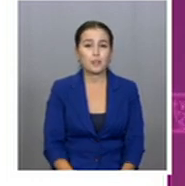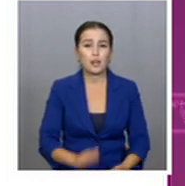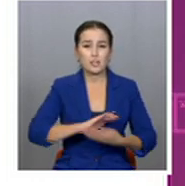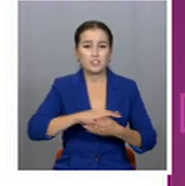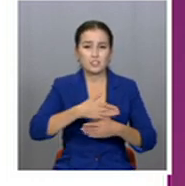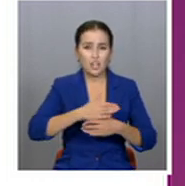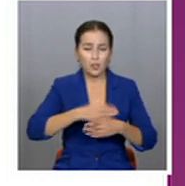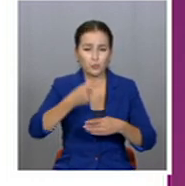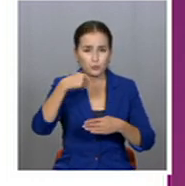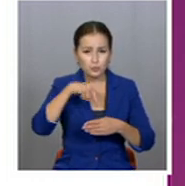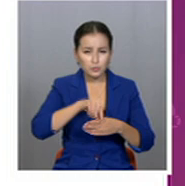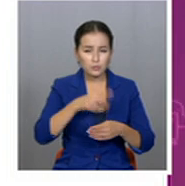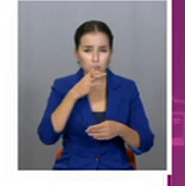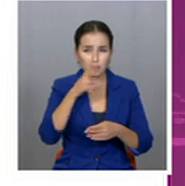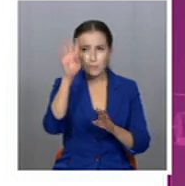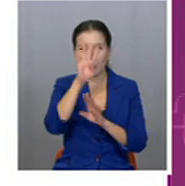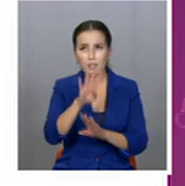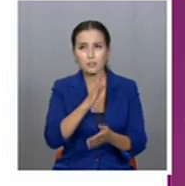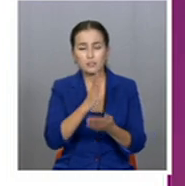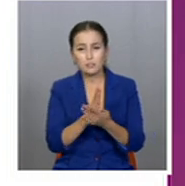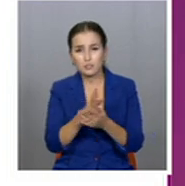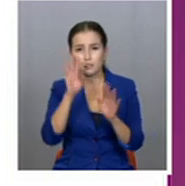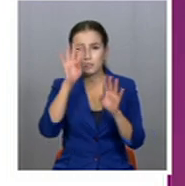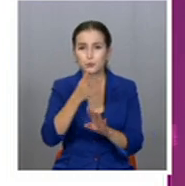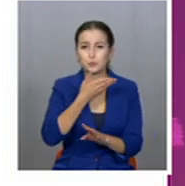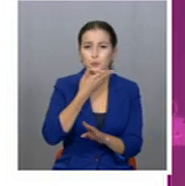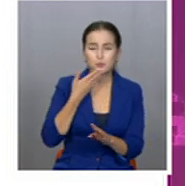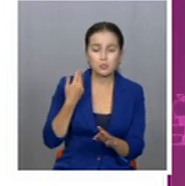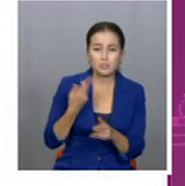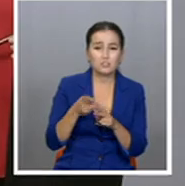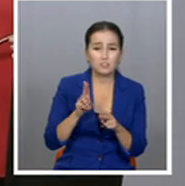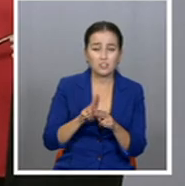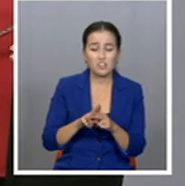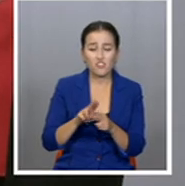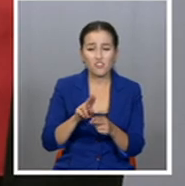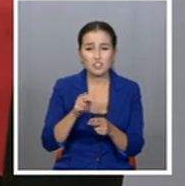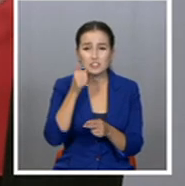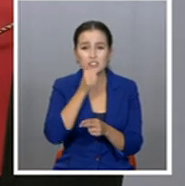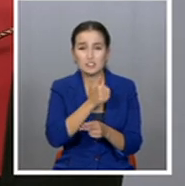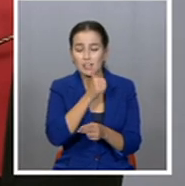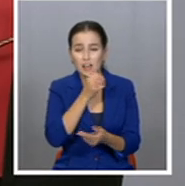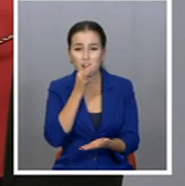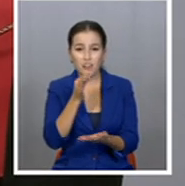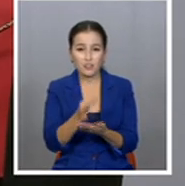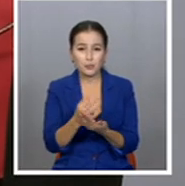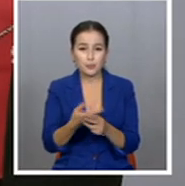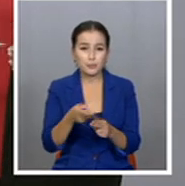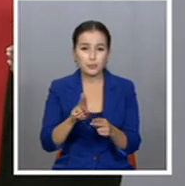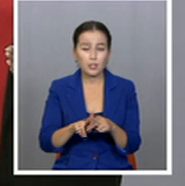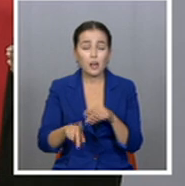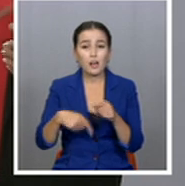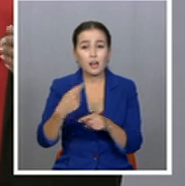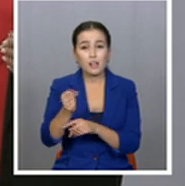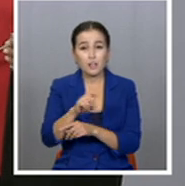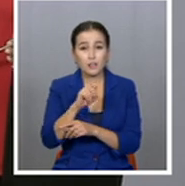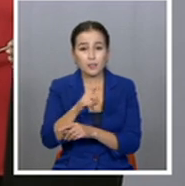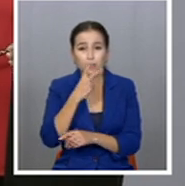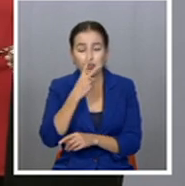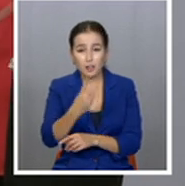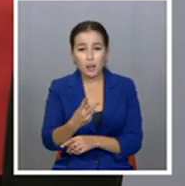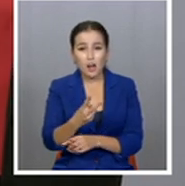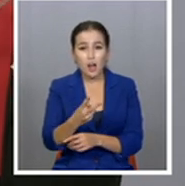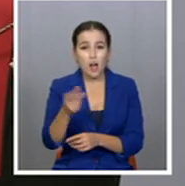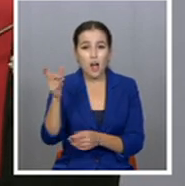Сандығышының пердели де пернелі болуының жауабы осында. Келесі тапсырмамызды бастамас бұрын автор бейнесі